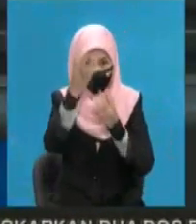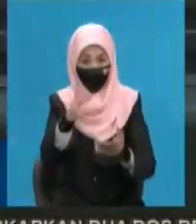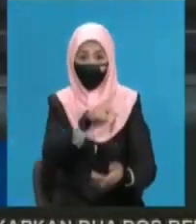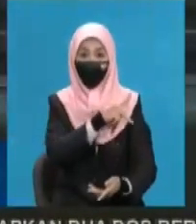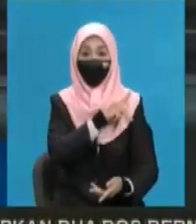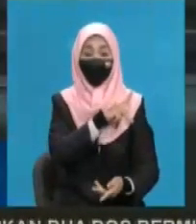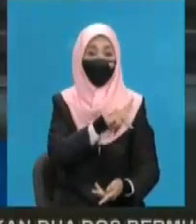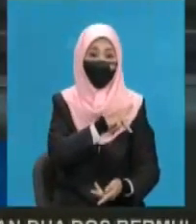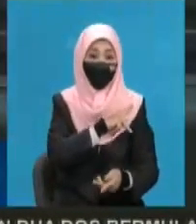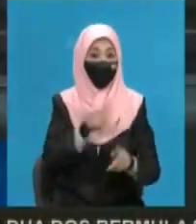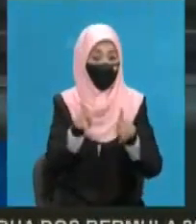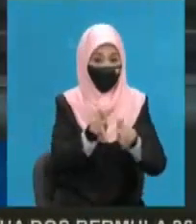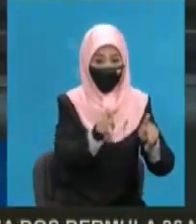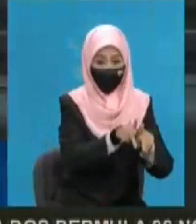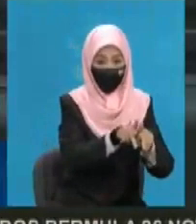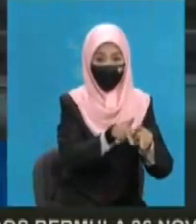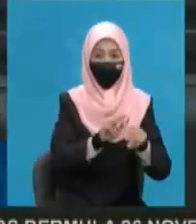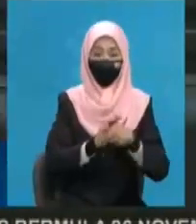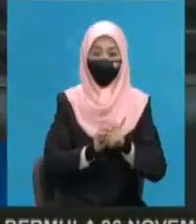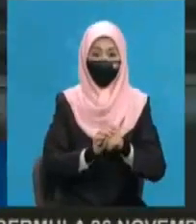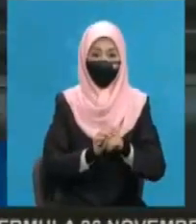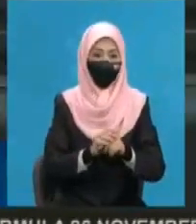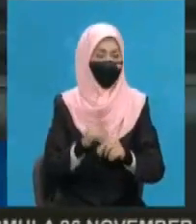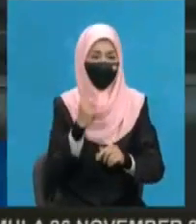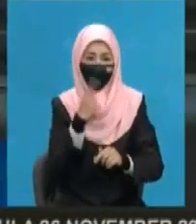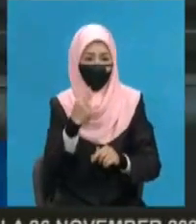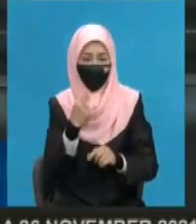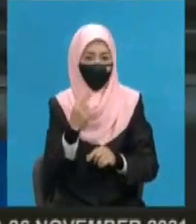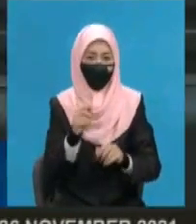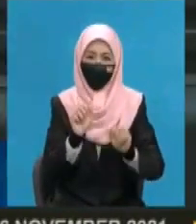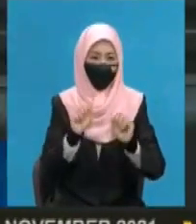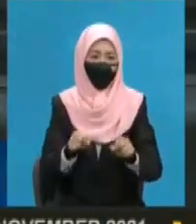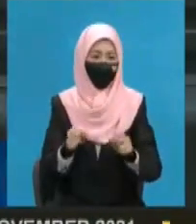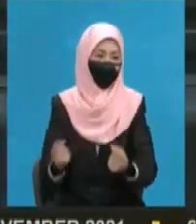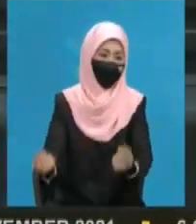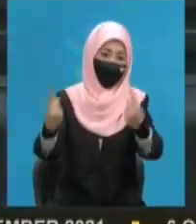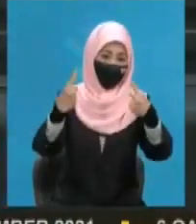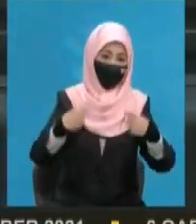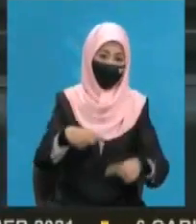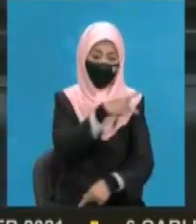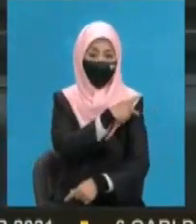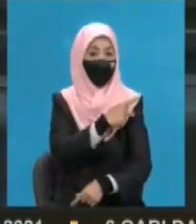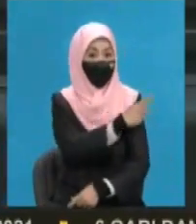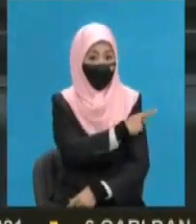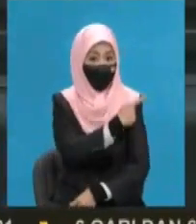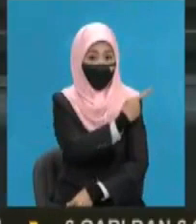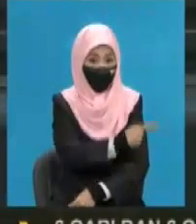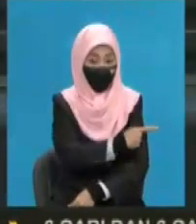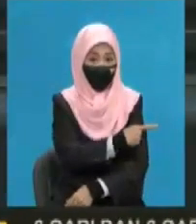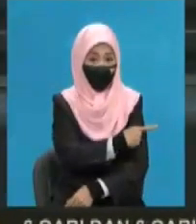ketua Kampung manakala bagi mereka yang tak mampu untuk hadir sendiri ke pusat kesehatan